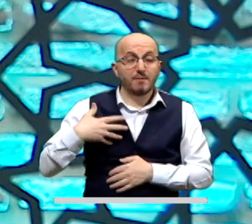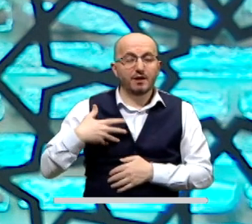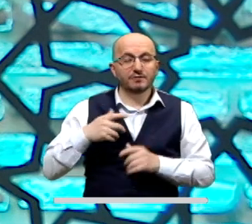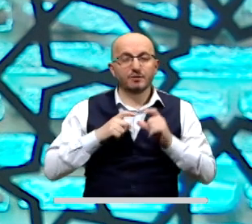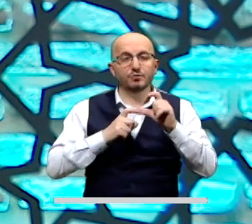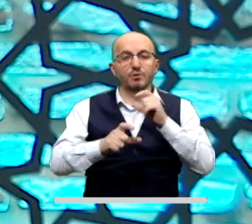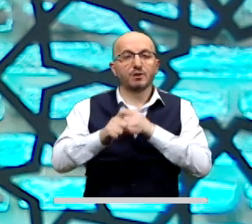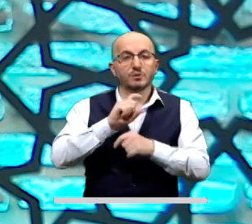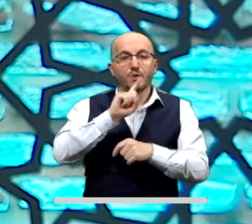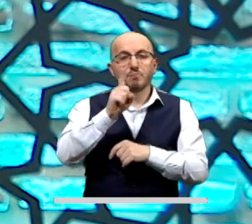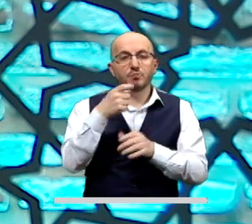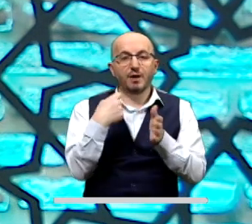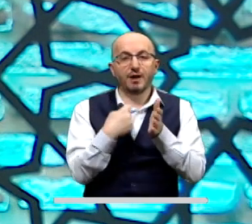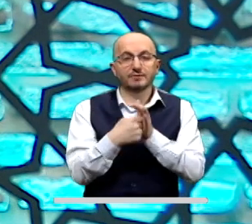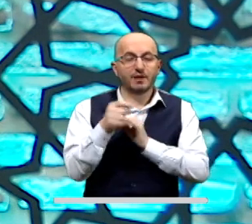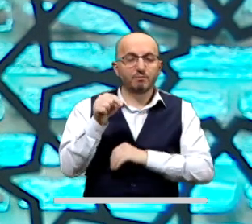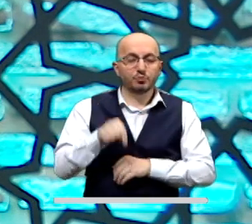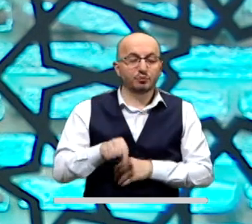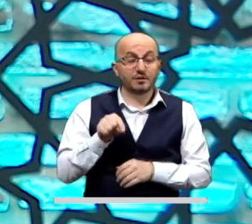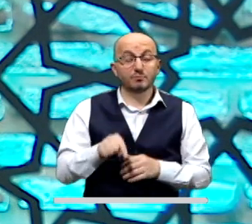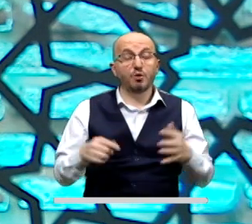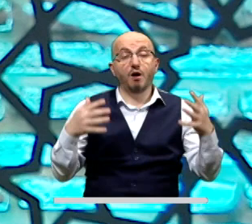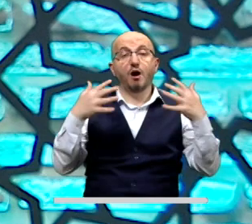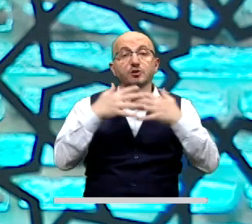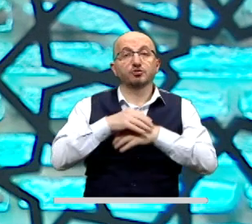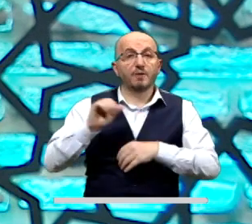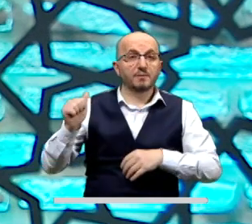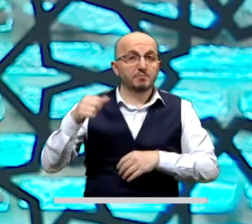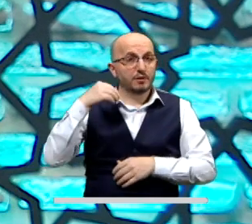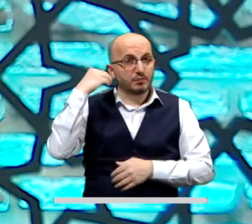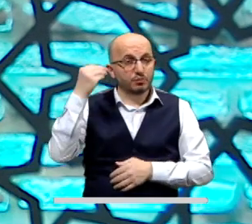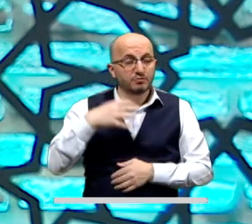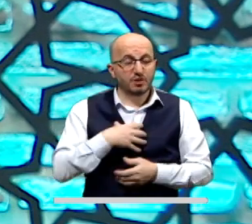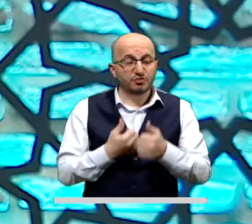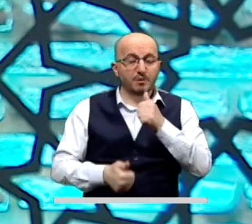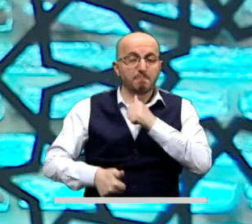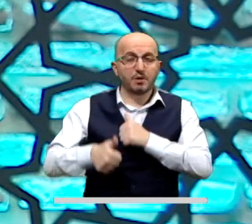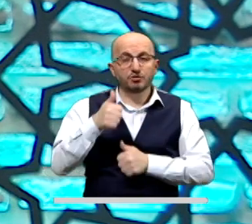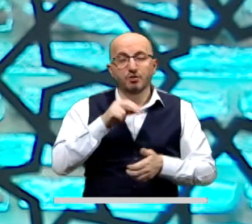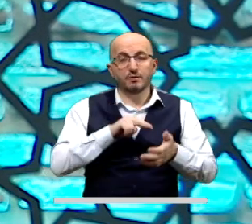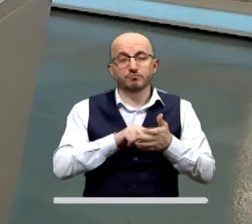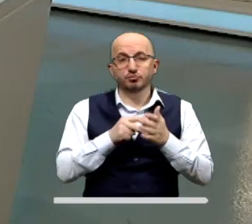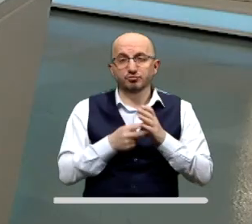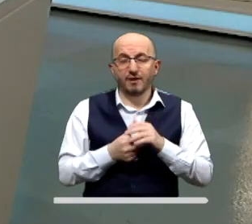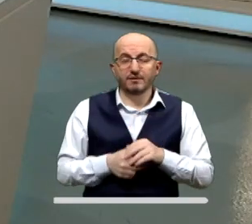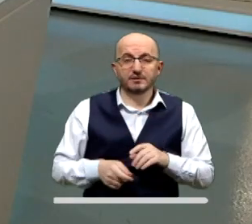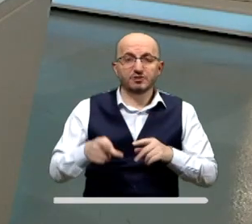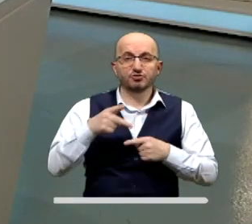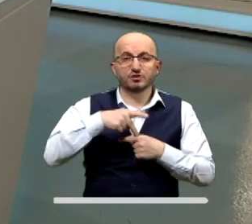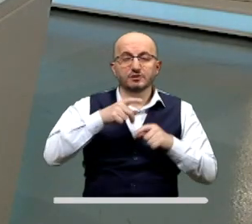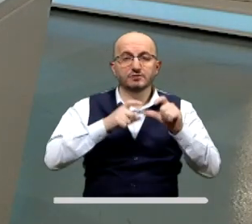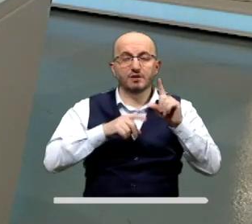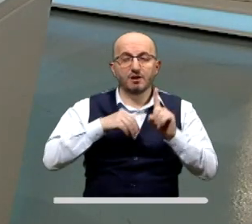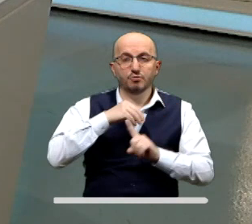sorulara cevap bulmak adına buradayız bu akşam kıymetli hocamız Diyanet İşleri Başkanlığı başkanlık müşavirlerinden Sayın Zeki